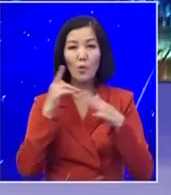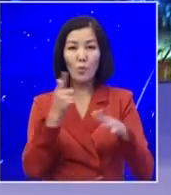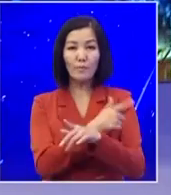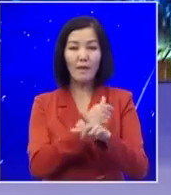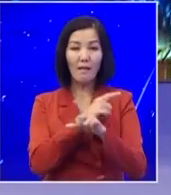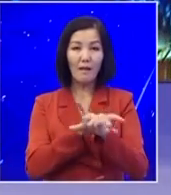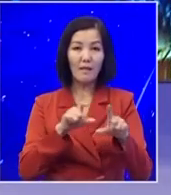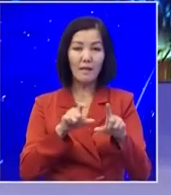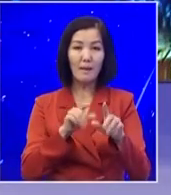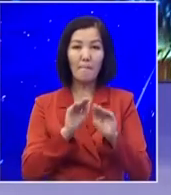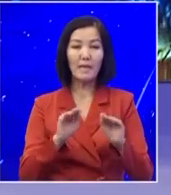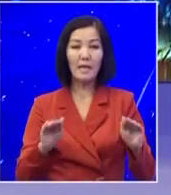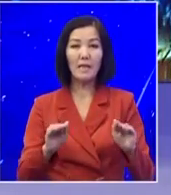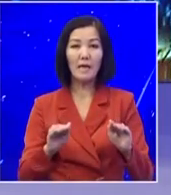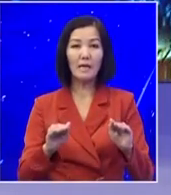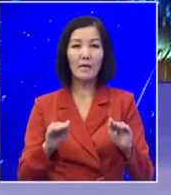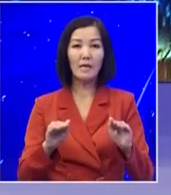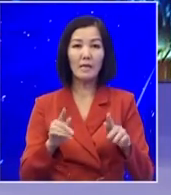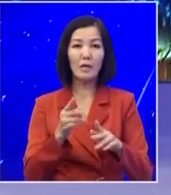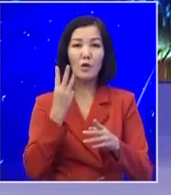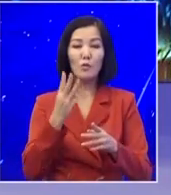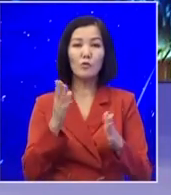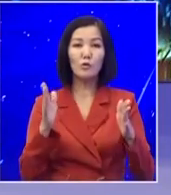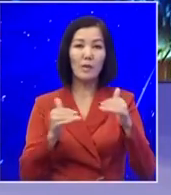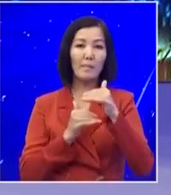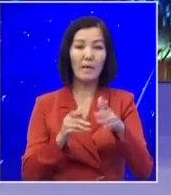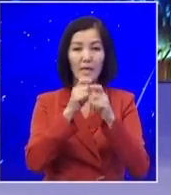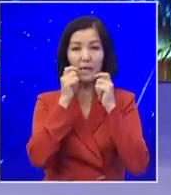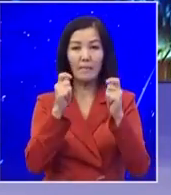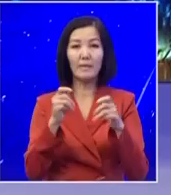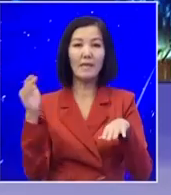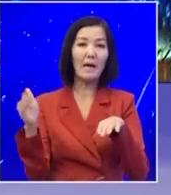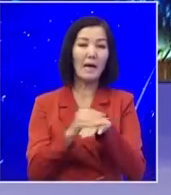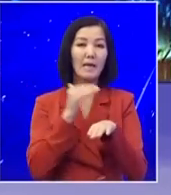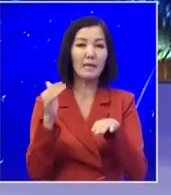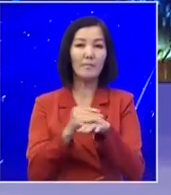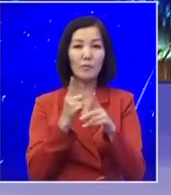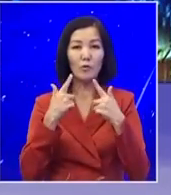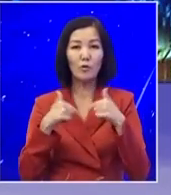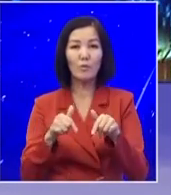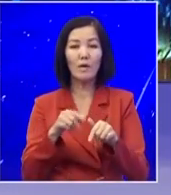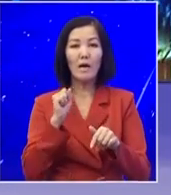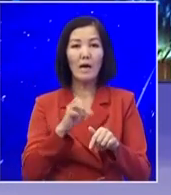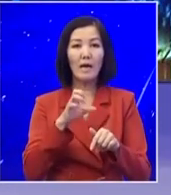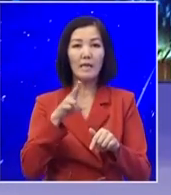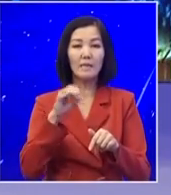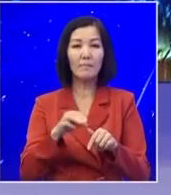Көпсалалы облыстық балалар ауруханасына 3 медициналық аппарат табыс етілді. Қайырымды іске ұйытқы болған